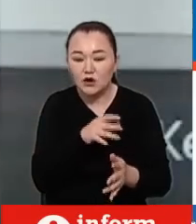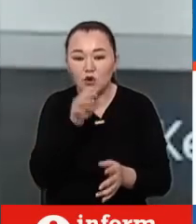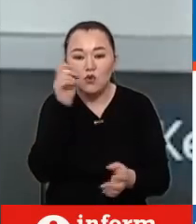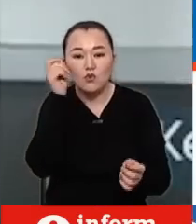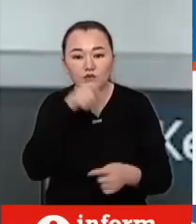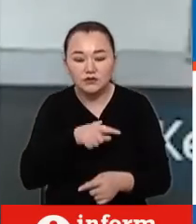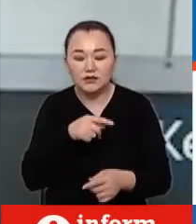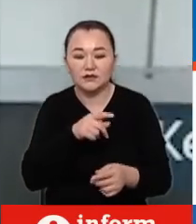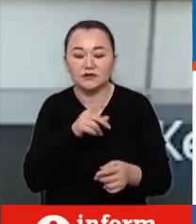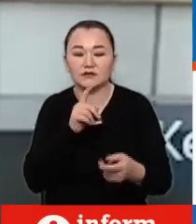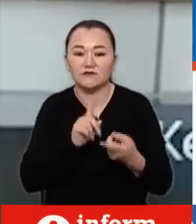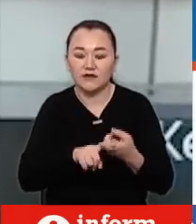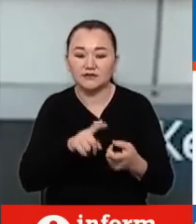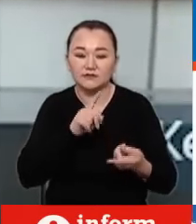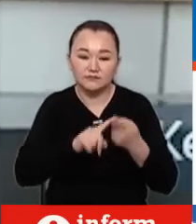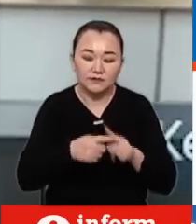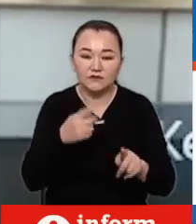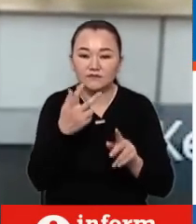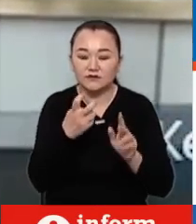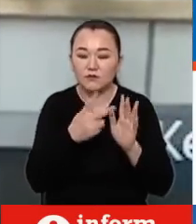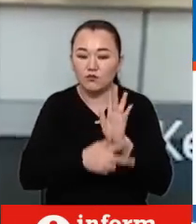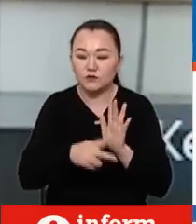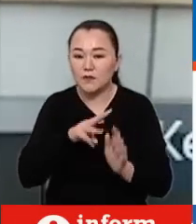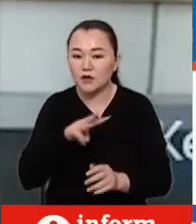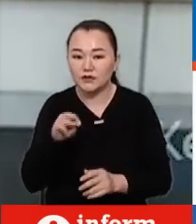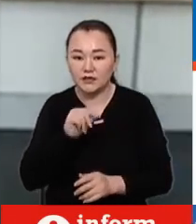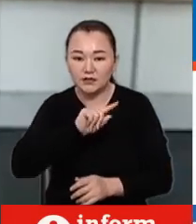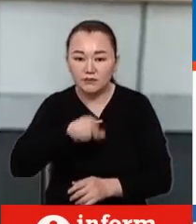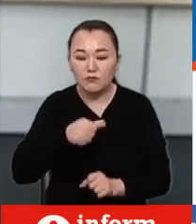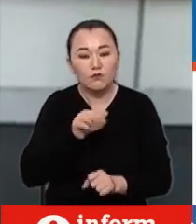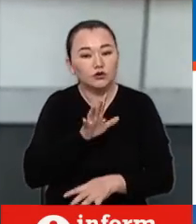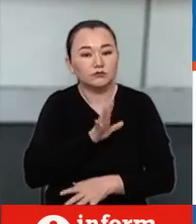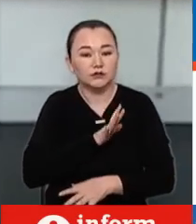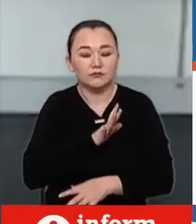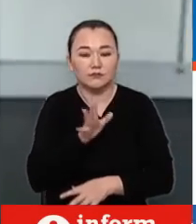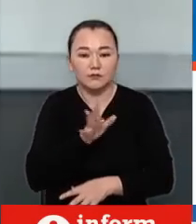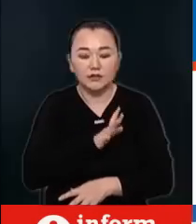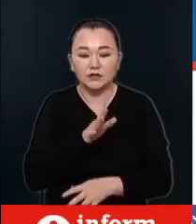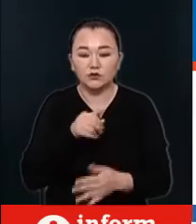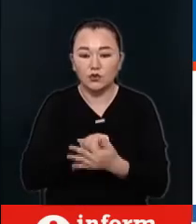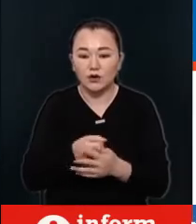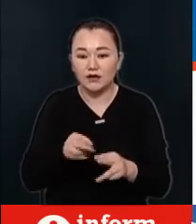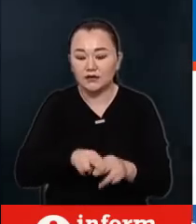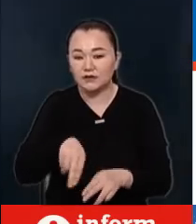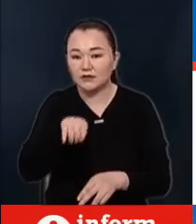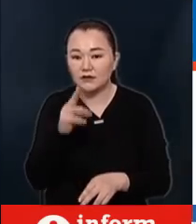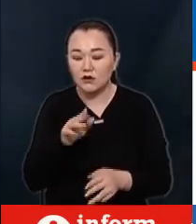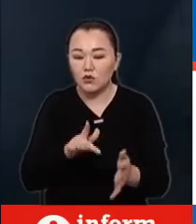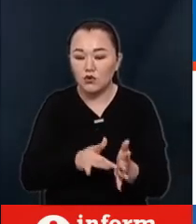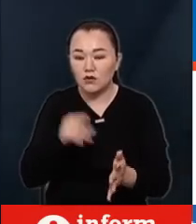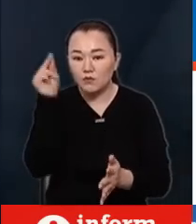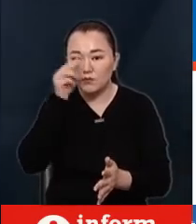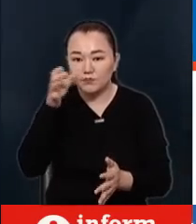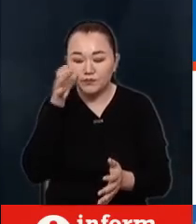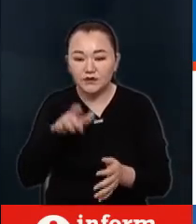кейін ауызбастырық ретінде 280 миллион теңге талап етуі мүмкін деп отыр. Ал бұған дейін дәл осы Талдықорған қалалық білім бөлімінің